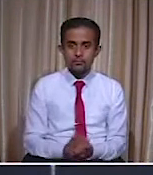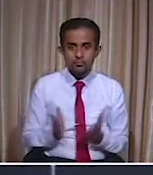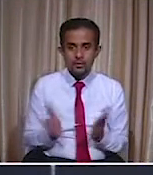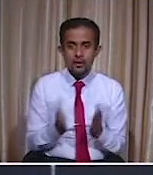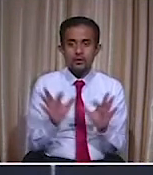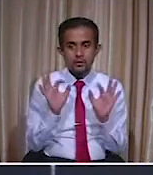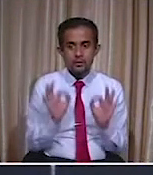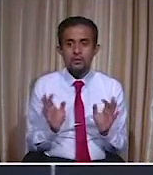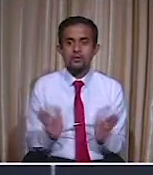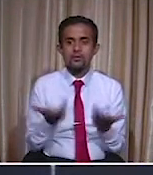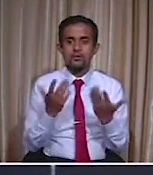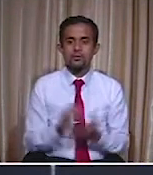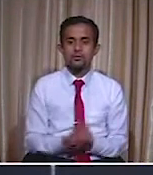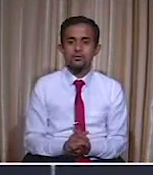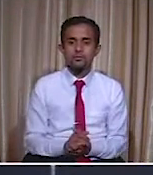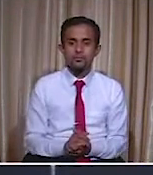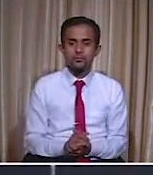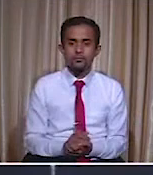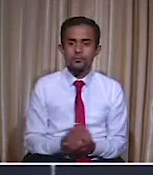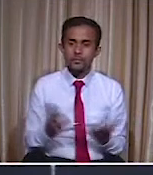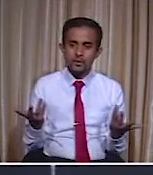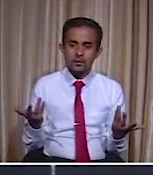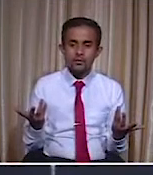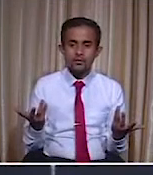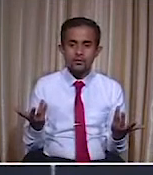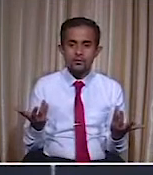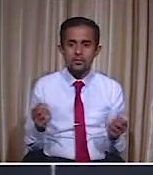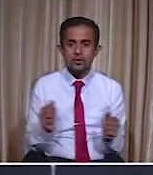කරනවා නම් අපි හරියට කරමු. ඒක හරි. නැත්තම් මං හිතන්නේ මේ වැඩ කටයුතු අතිටවමු.